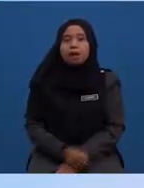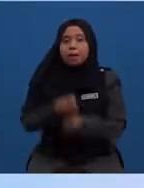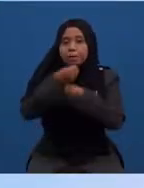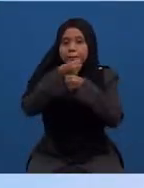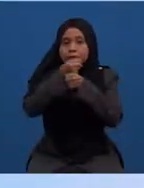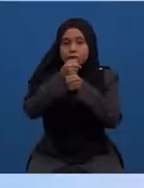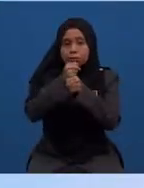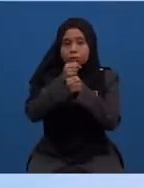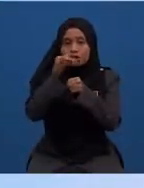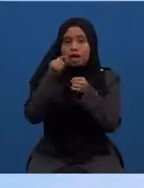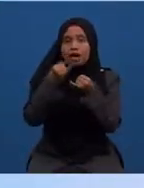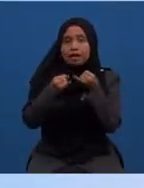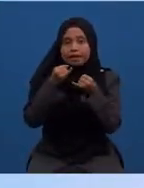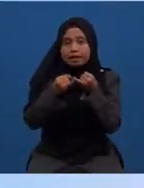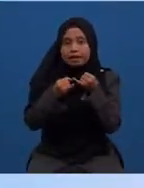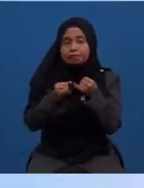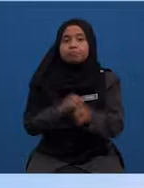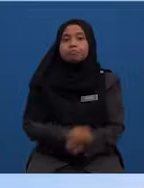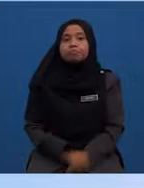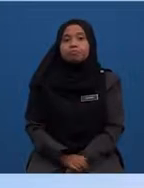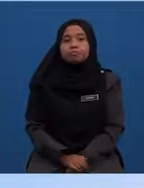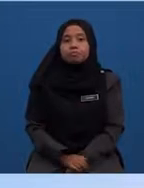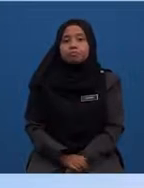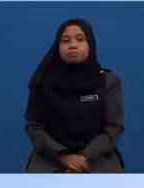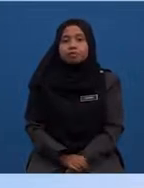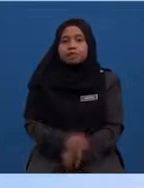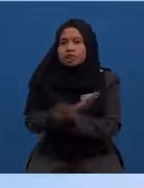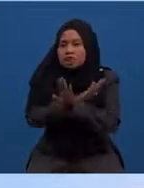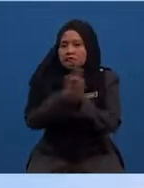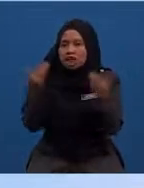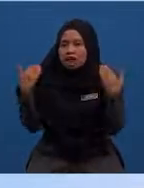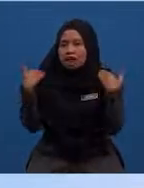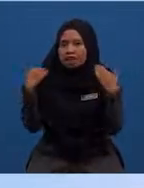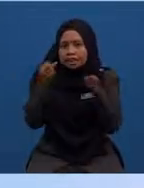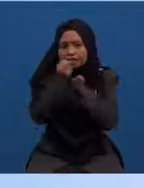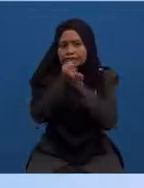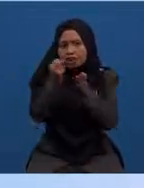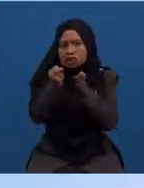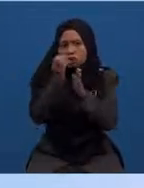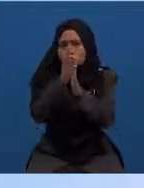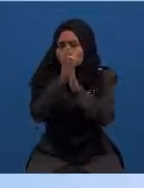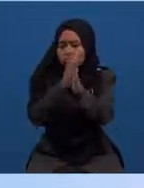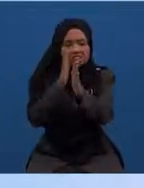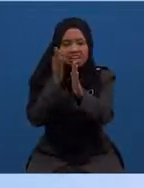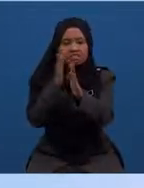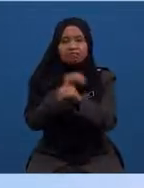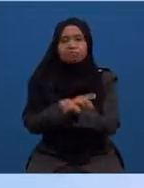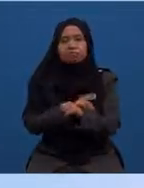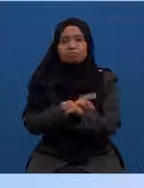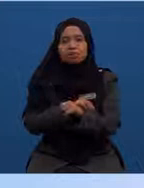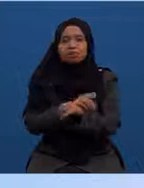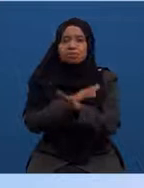Bentuk dua dimensi yang keempat ini tidak mempunyai sisi lurus.